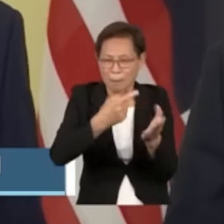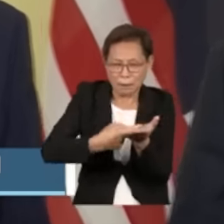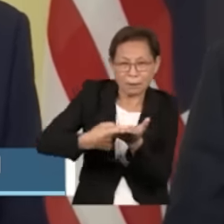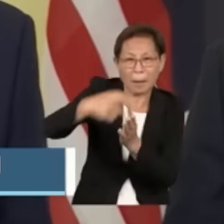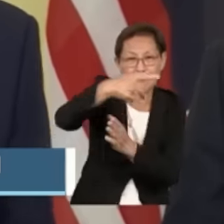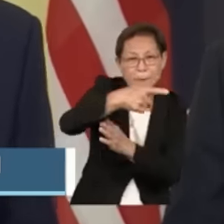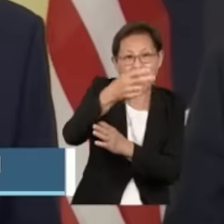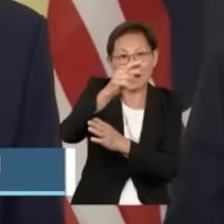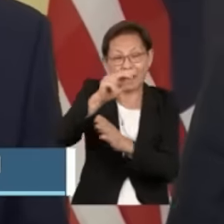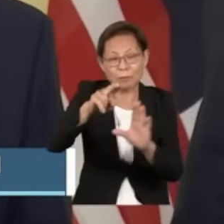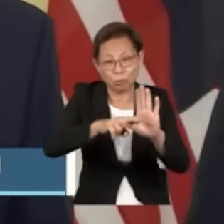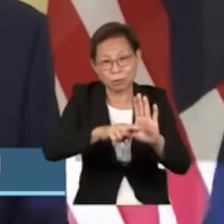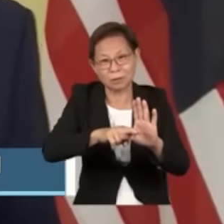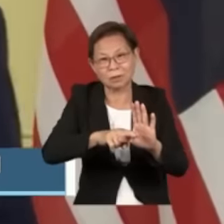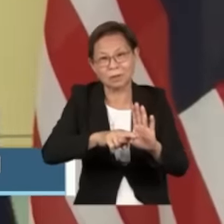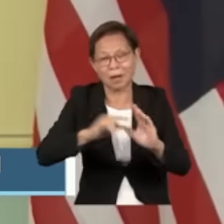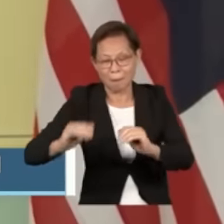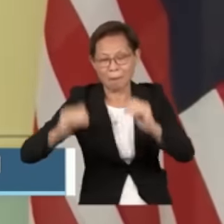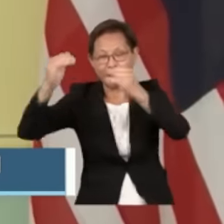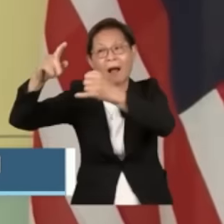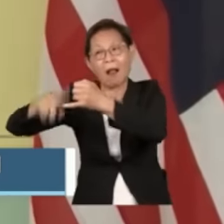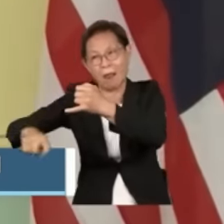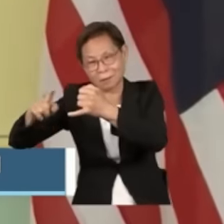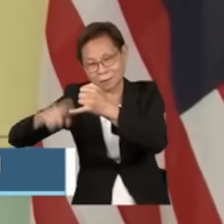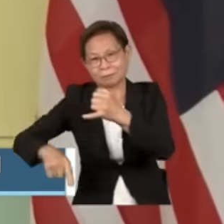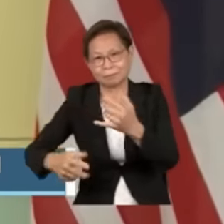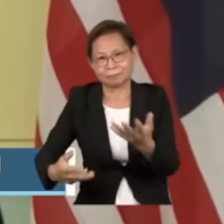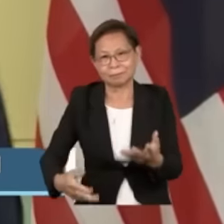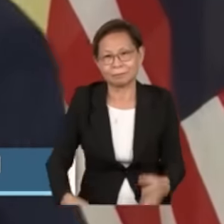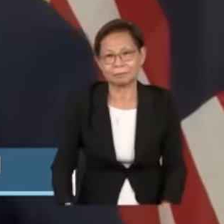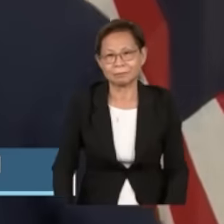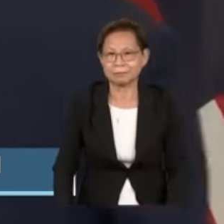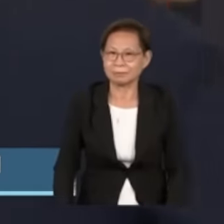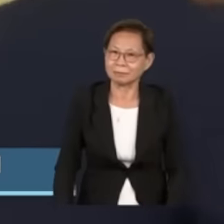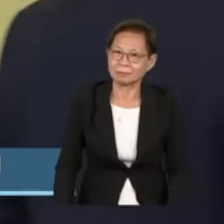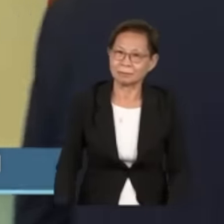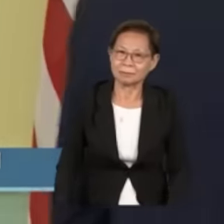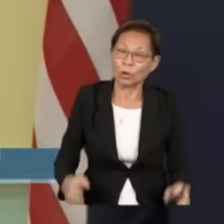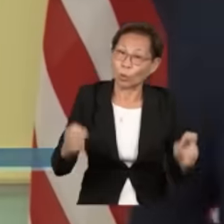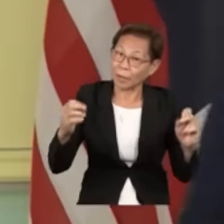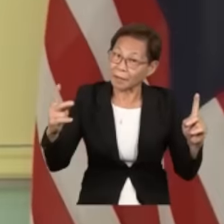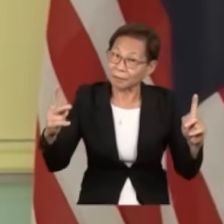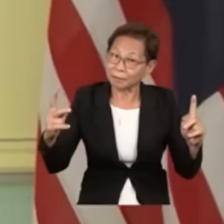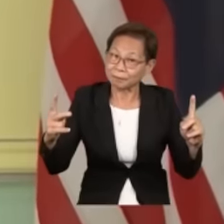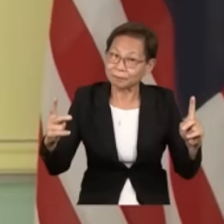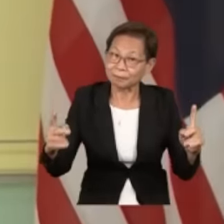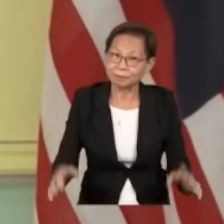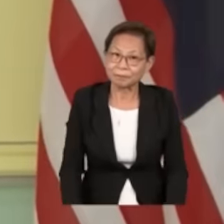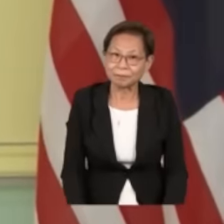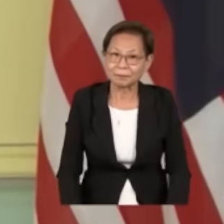Okey. Juga cukup.